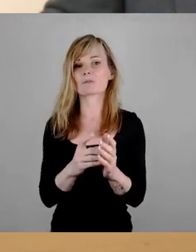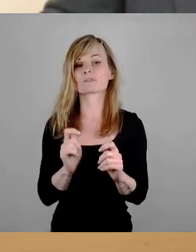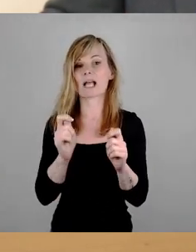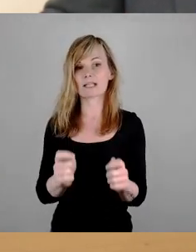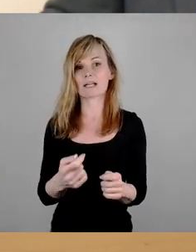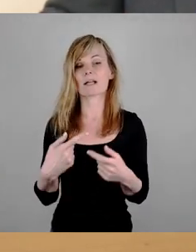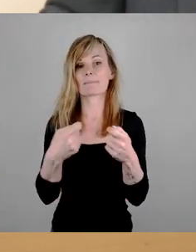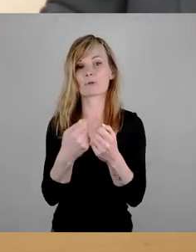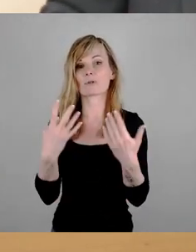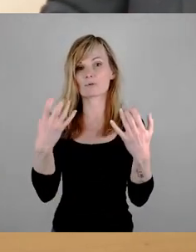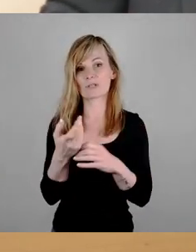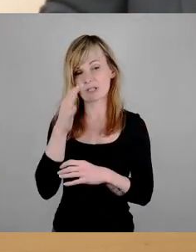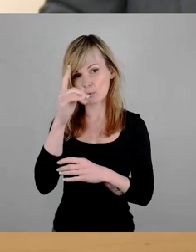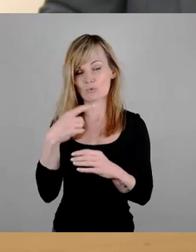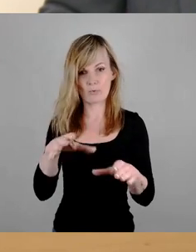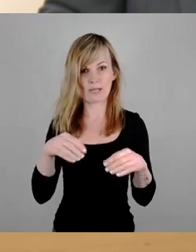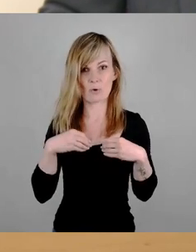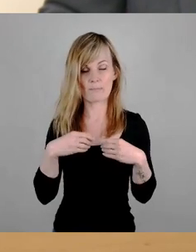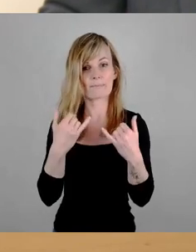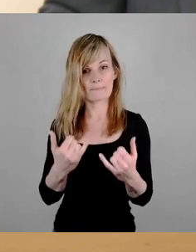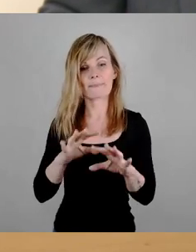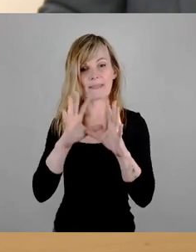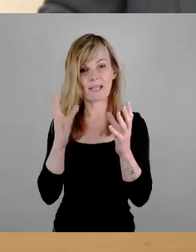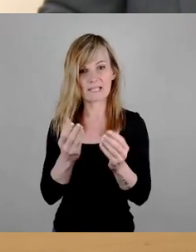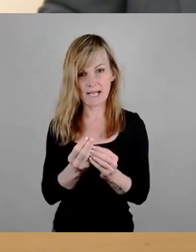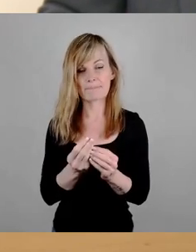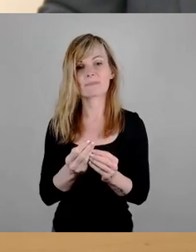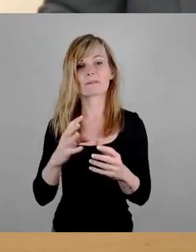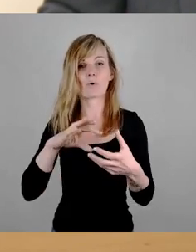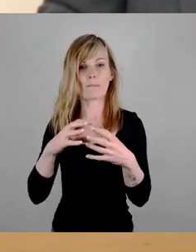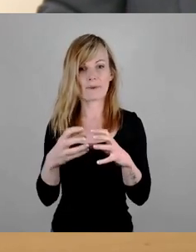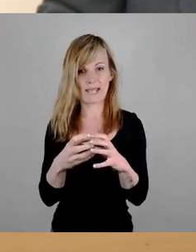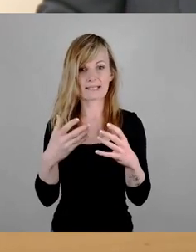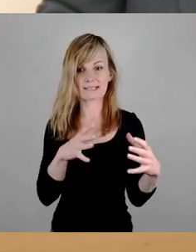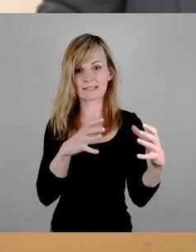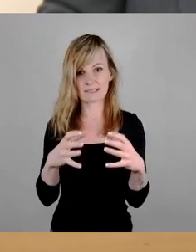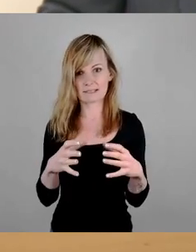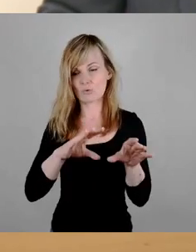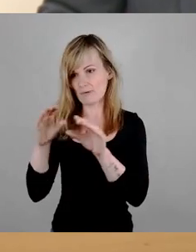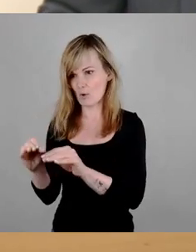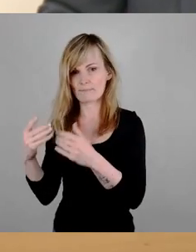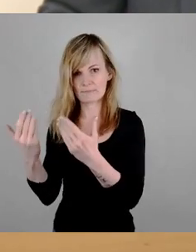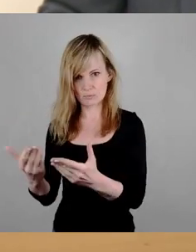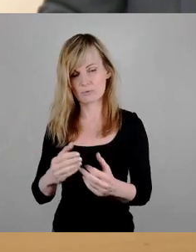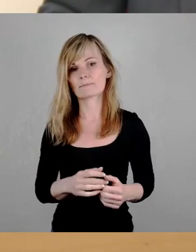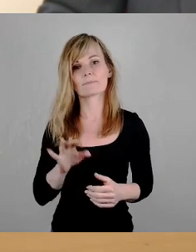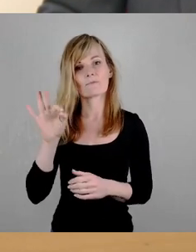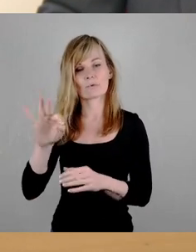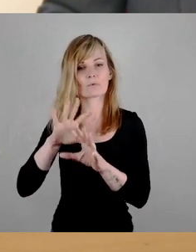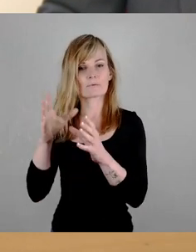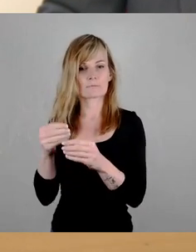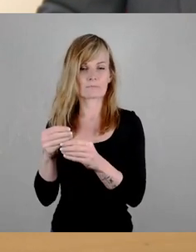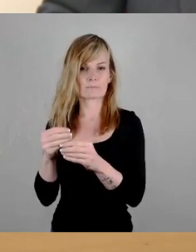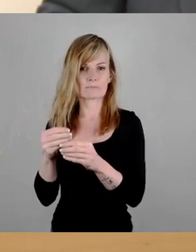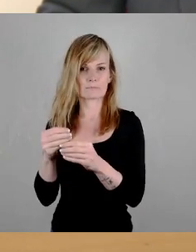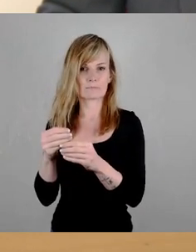Die Grünen übernommen und wäre jetzt als Gesamtkomplex in Ergänzung erstmal zu